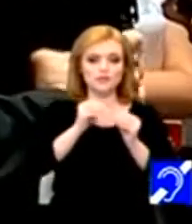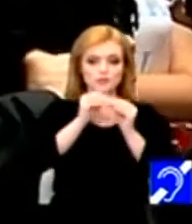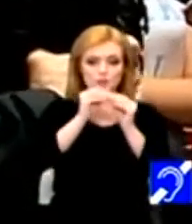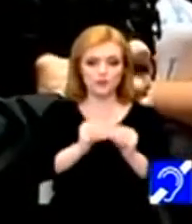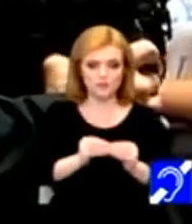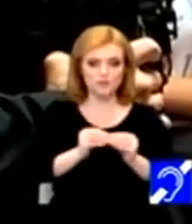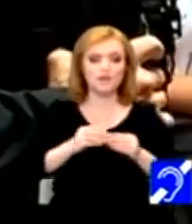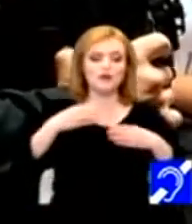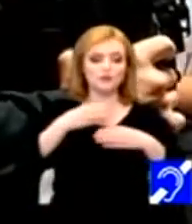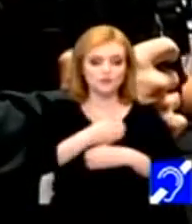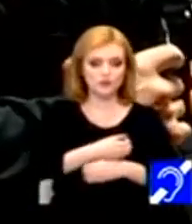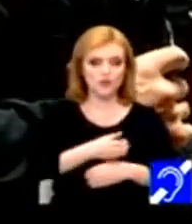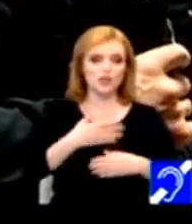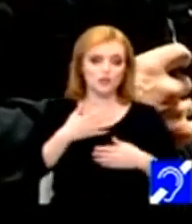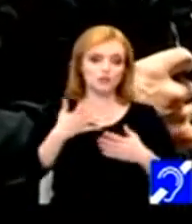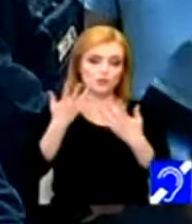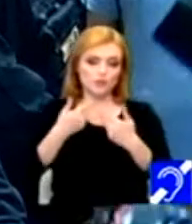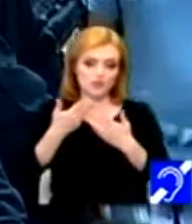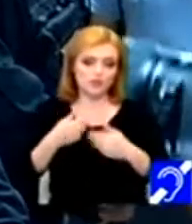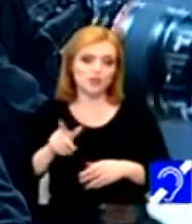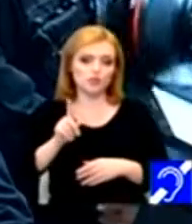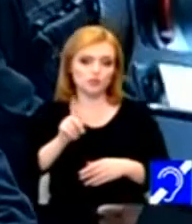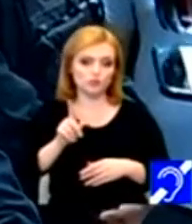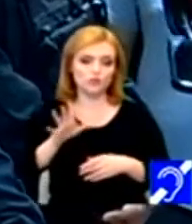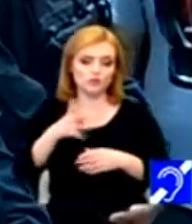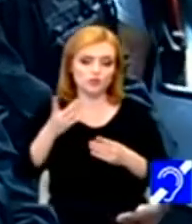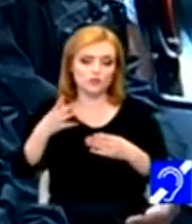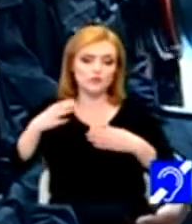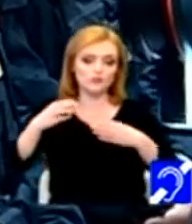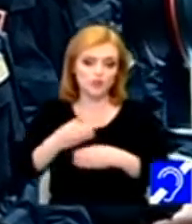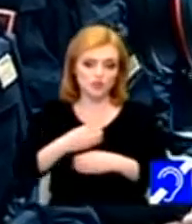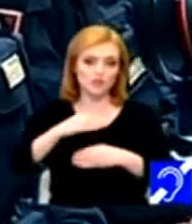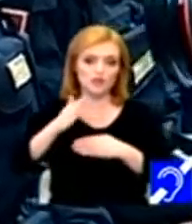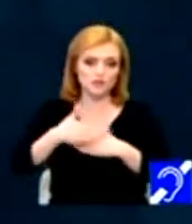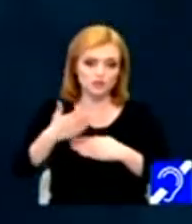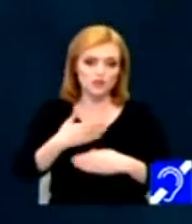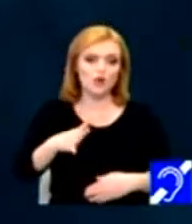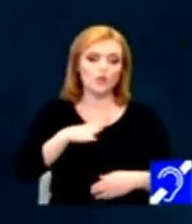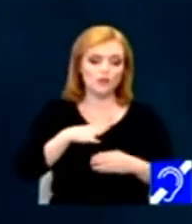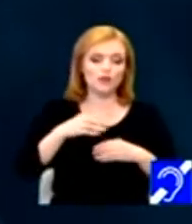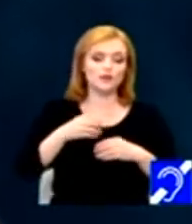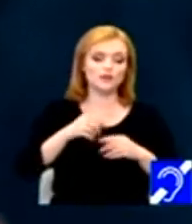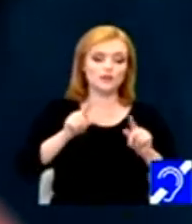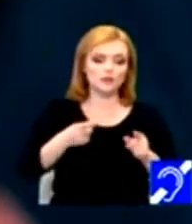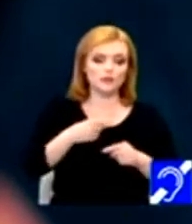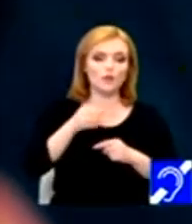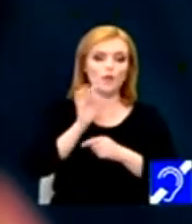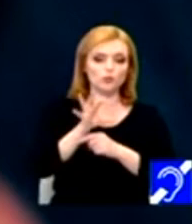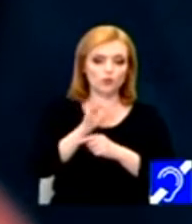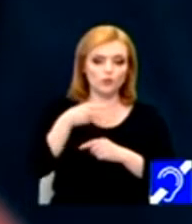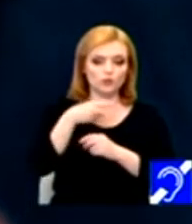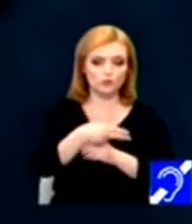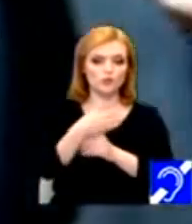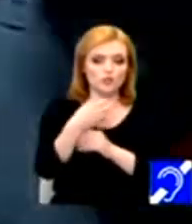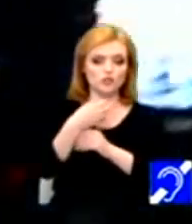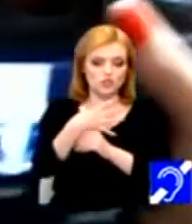că a efectuat 2/3 din pedeapsă. Lipsit de imunitate parlamentară și arestat în octombrie 2015, Filat a fost condamnat la